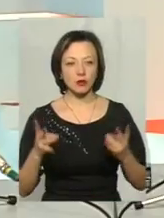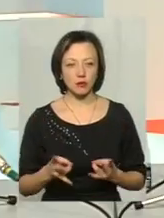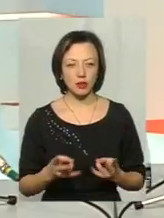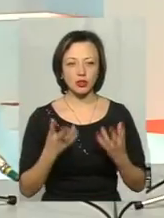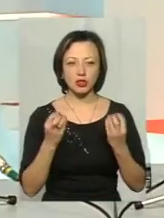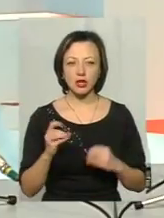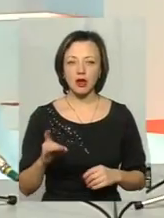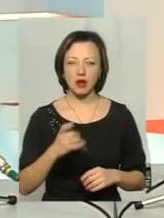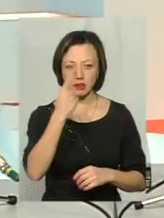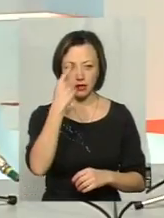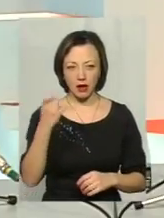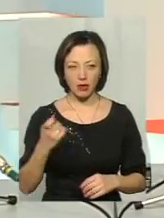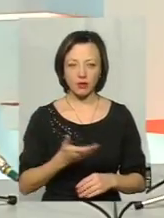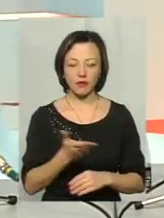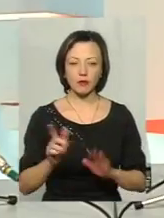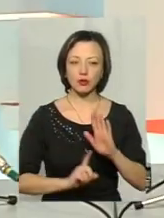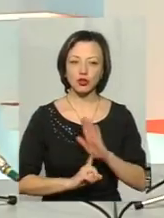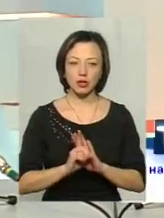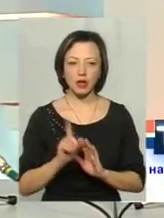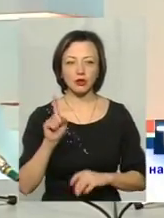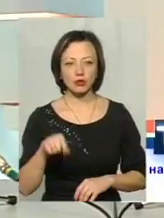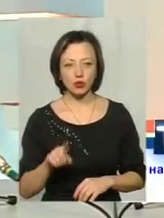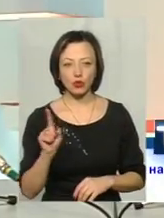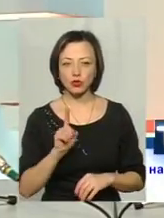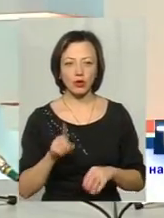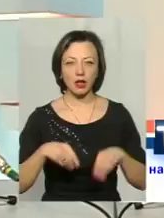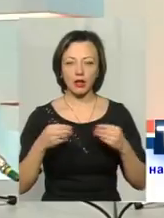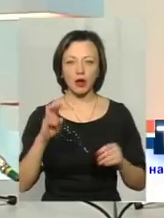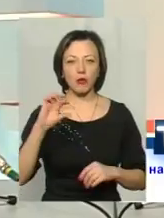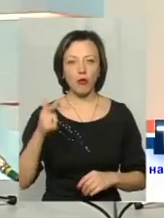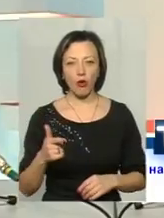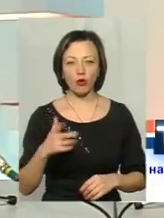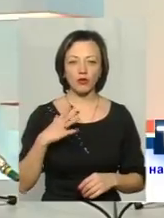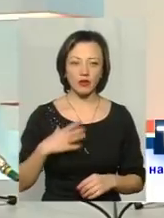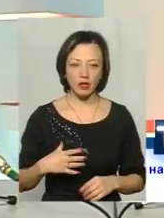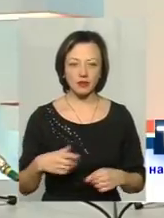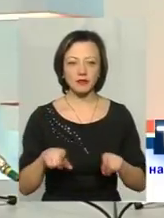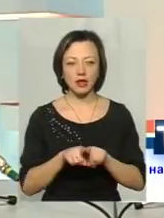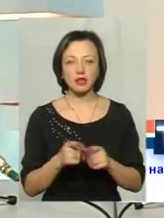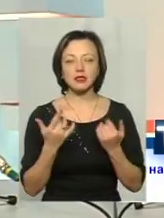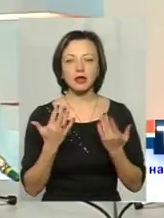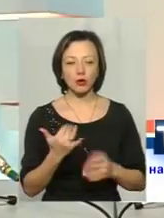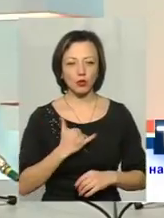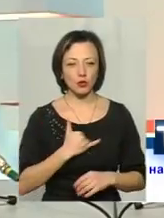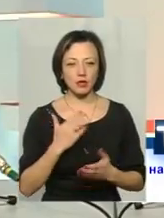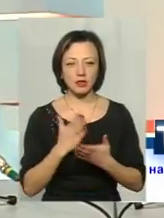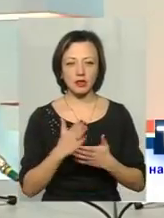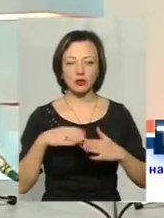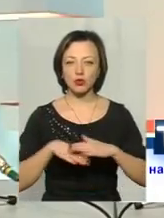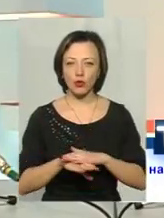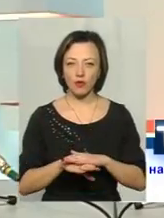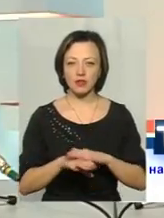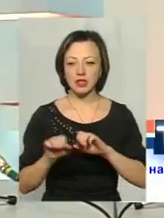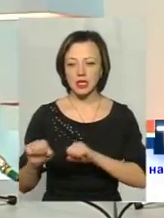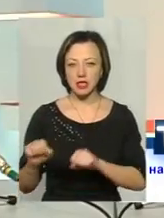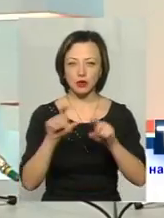ще раз нагадую, і ви починали з того, що не дай Бог доведеться. Тому... Але все ж таки, а скільки в нас сховищ,